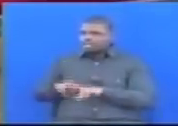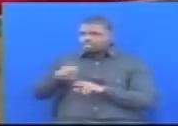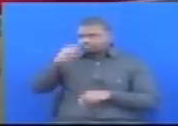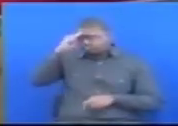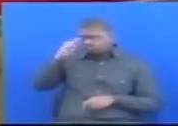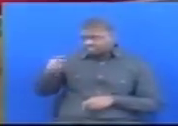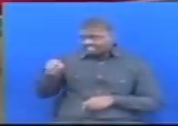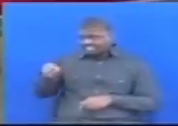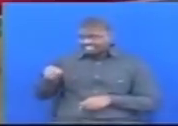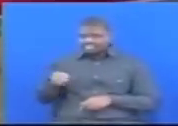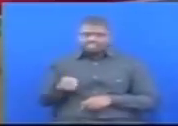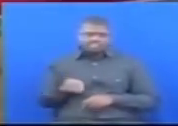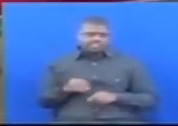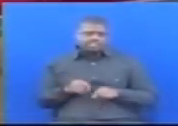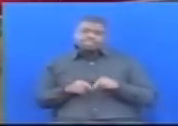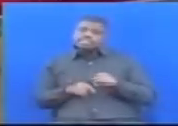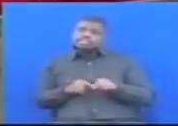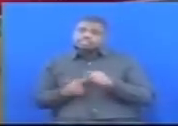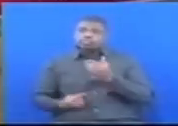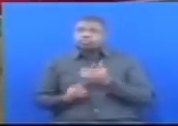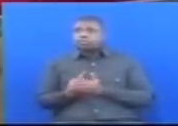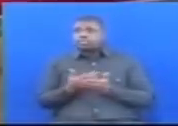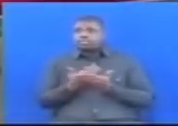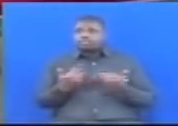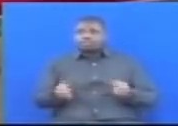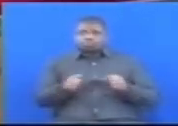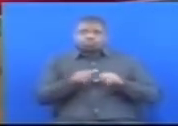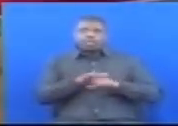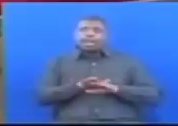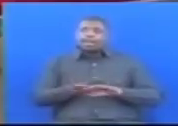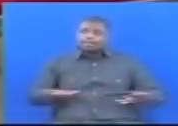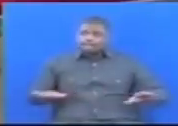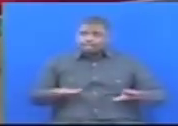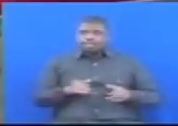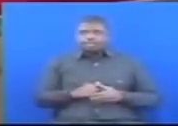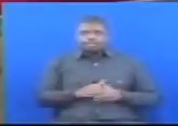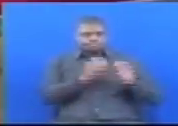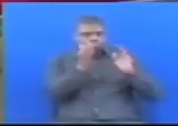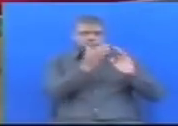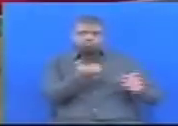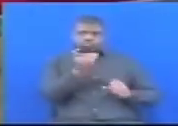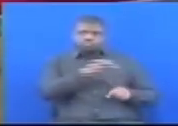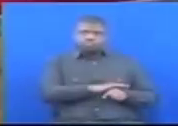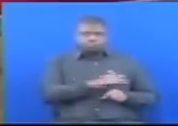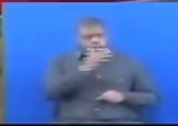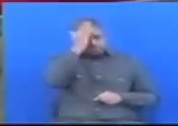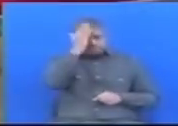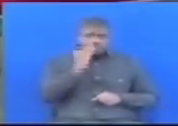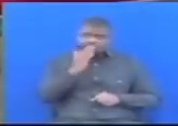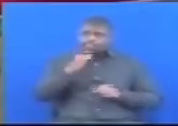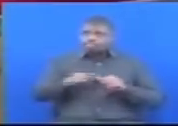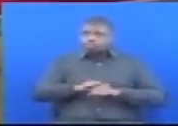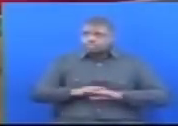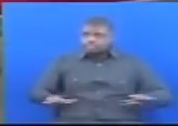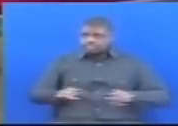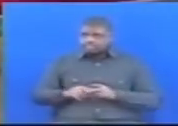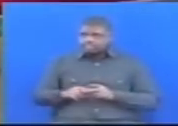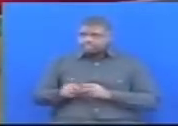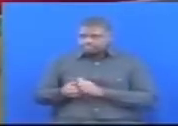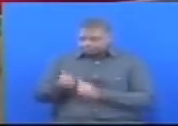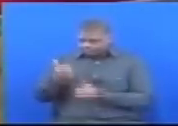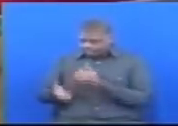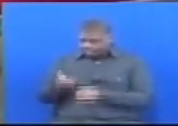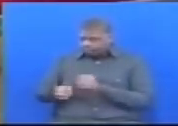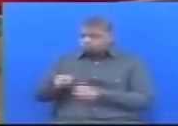na wananchi. Hii ni kutokana na sababu za kiusalama kwa miundombinu ya jeshi la polisi. Aidha, kutokana na changamoto